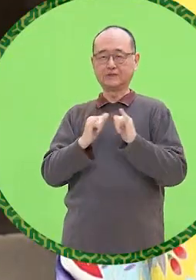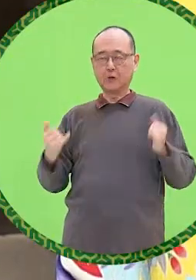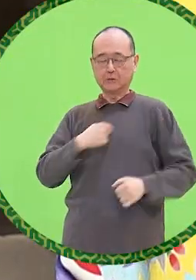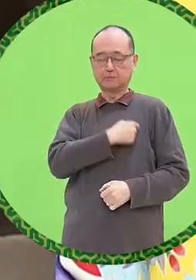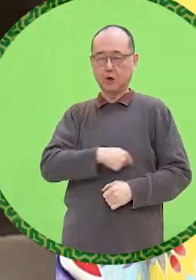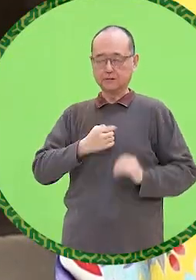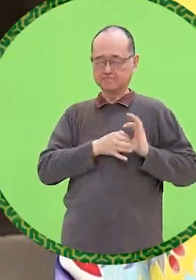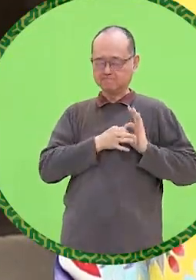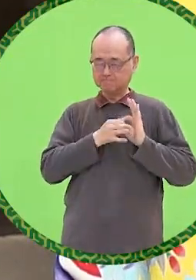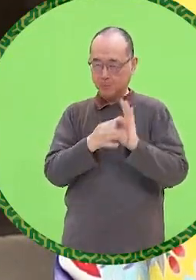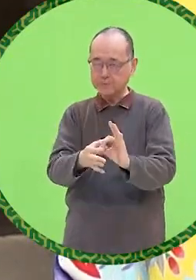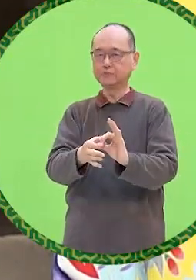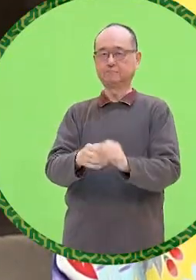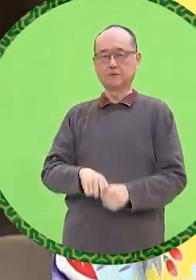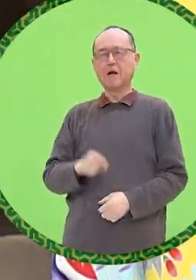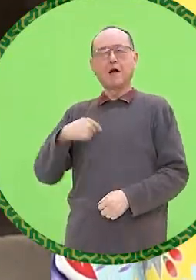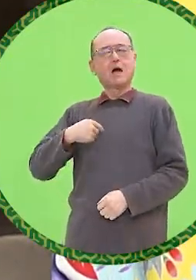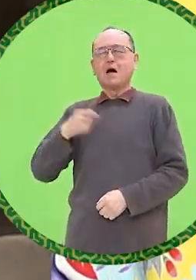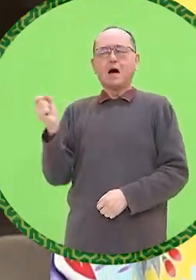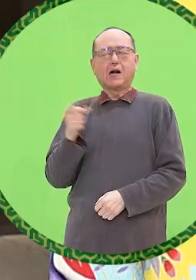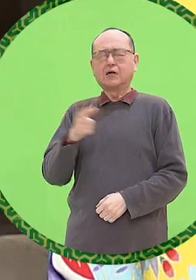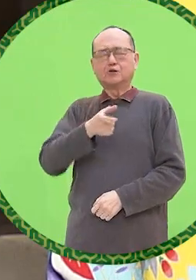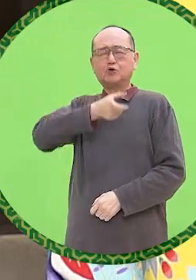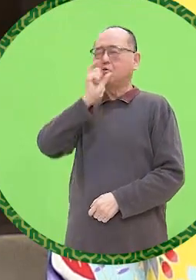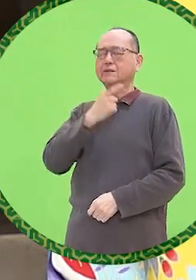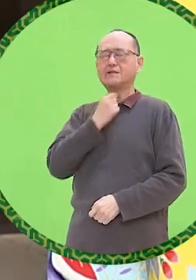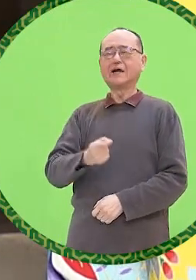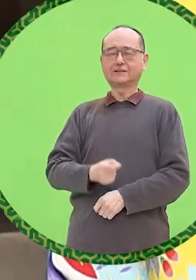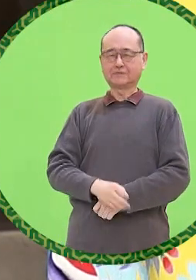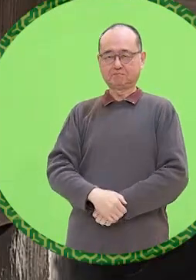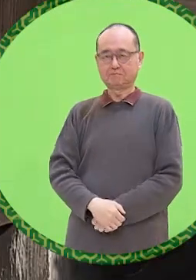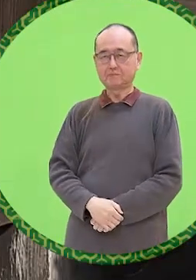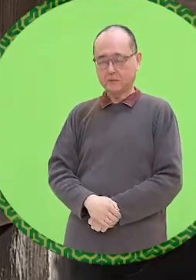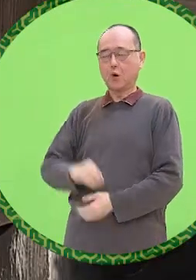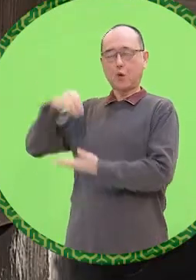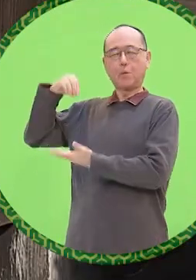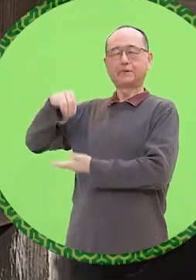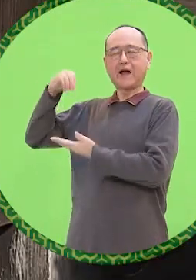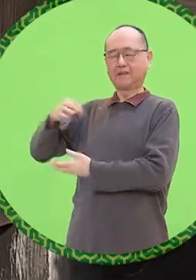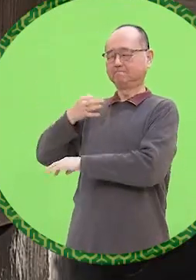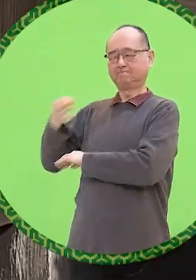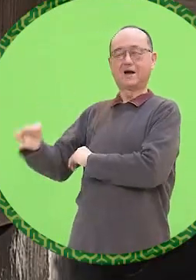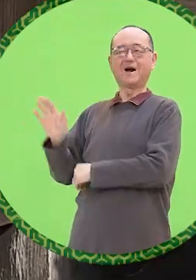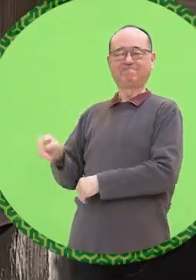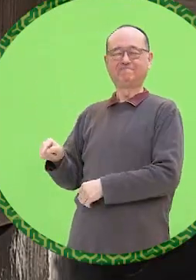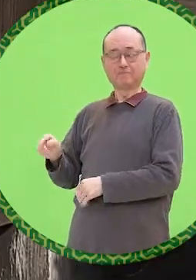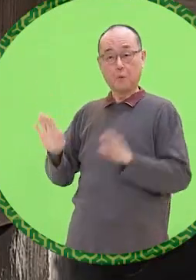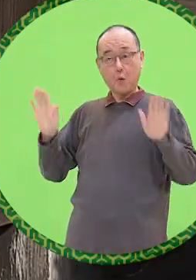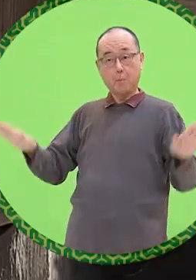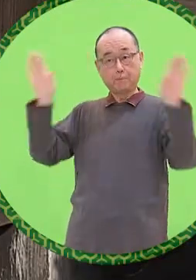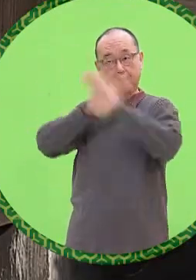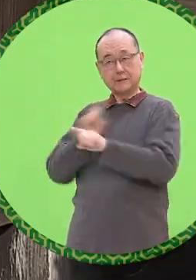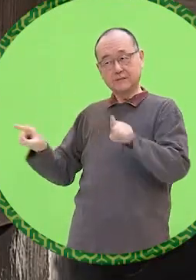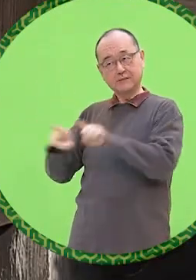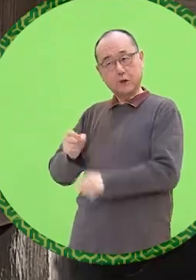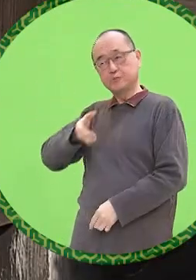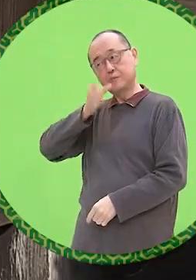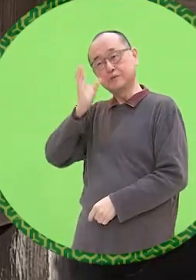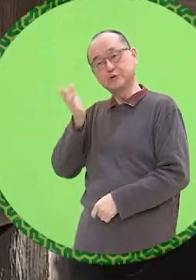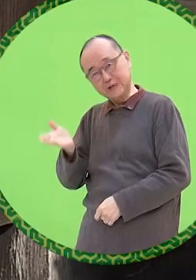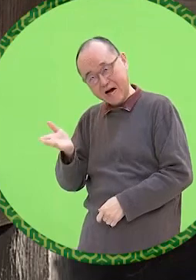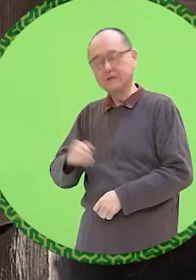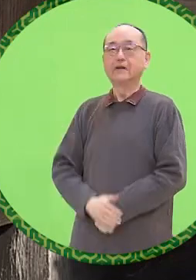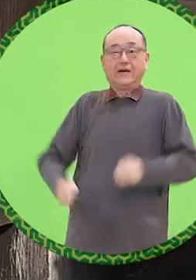出るけの、わしも早く飲んでみたいわい。 お土産買ってきたので今夜はこれでいきます